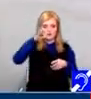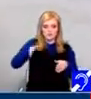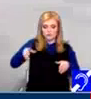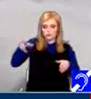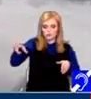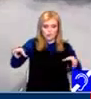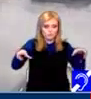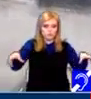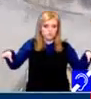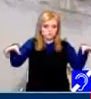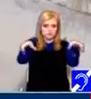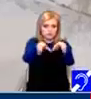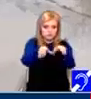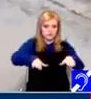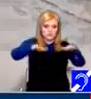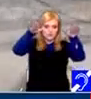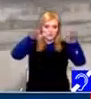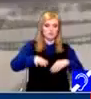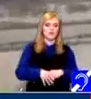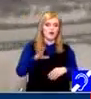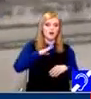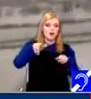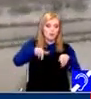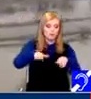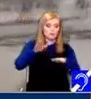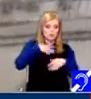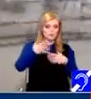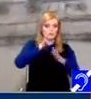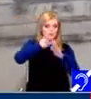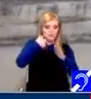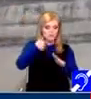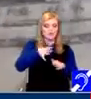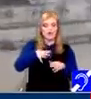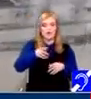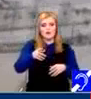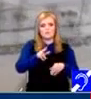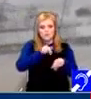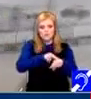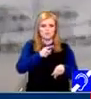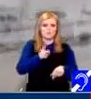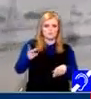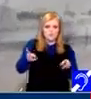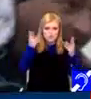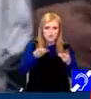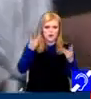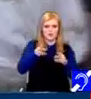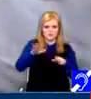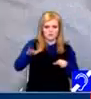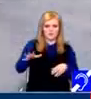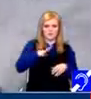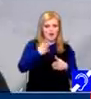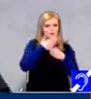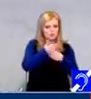aici. Apare pe alocuri și un metru adâncime. La fața locului au fost mobilizați zeci de jandarmi și pompieri, inclusiv din județele învecinate, care monitorizează zona